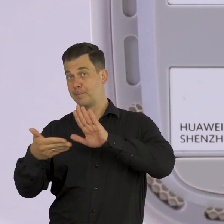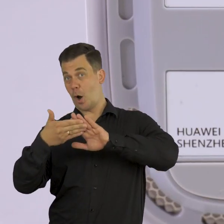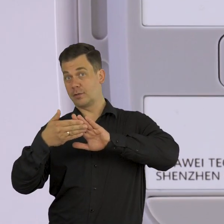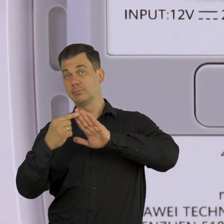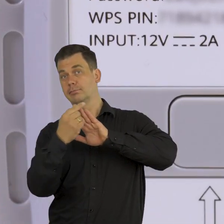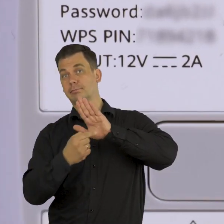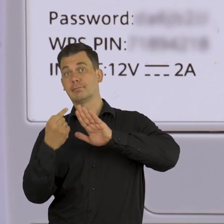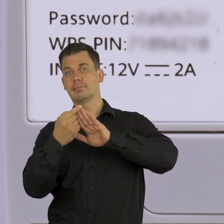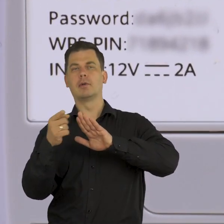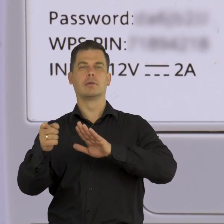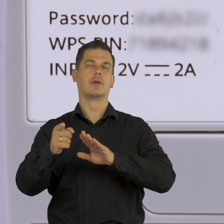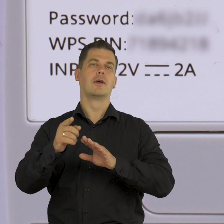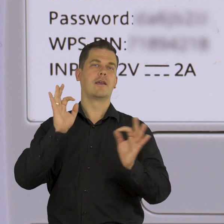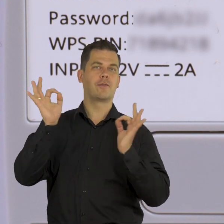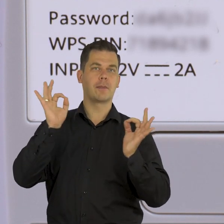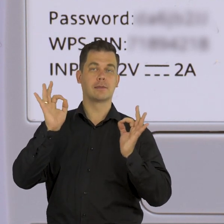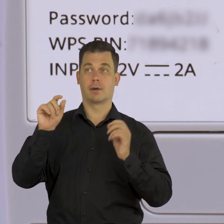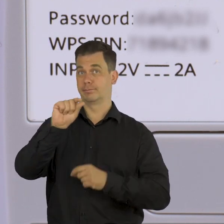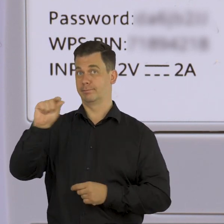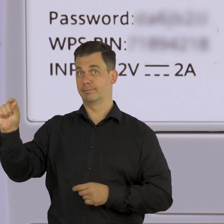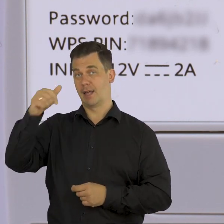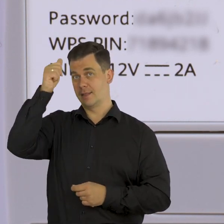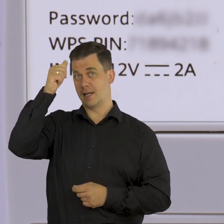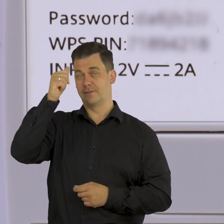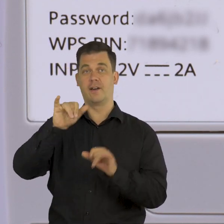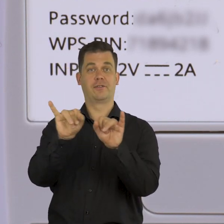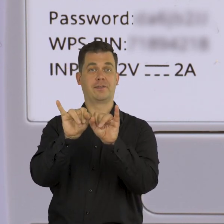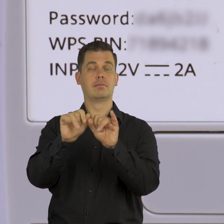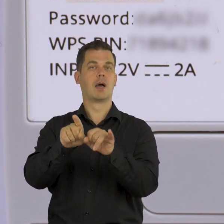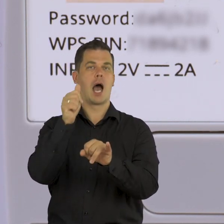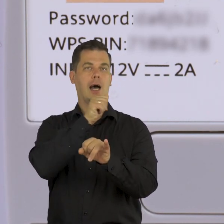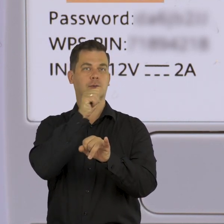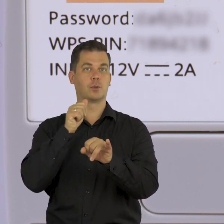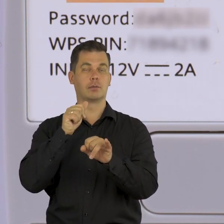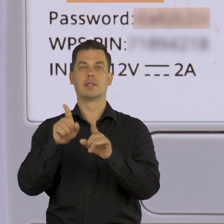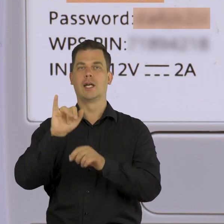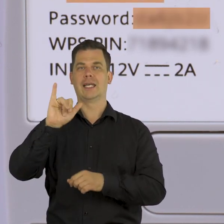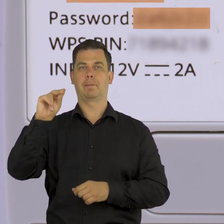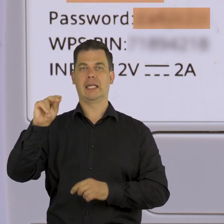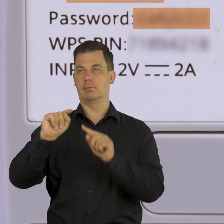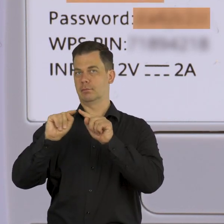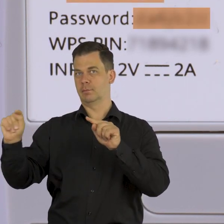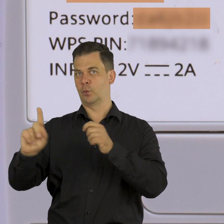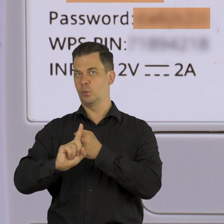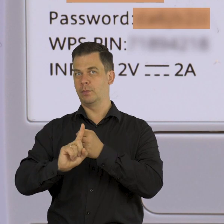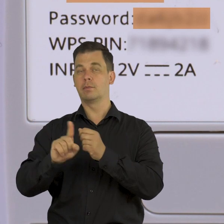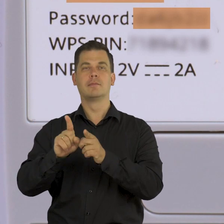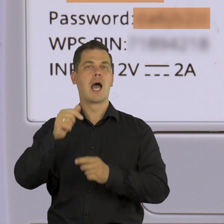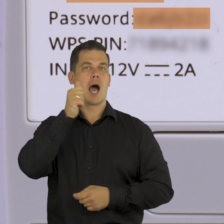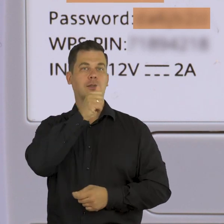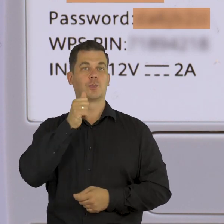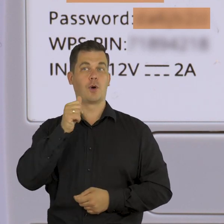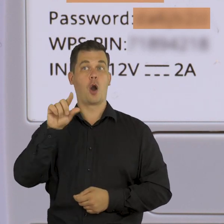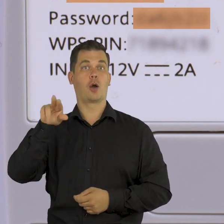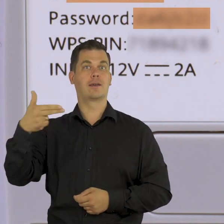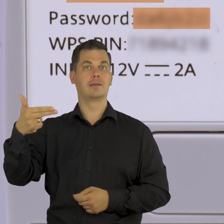Na spodzie znajdziesz naklejkę, na której sprawdzisz m.in. nazwę sieci Wi-Fi i hasło do niej oraz adres IP urządzenia i domyślne